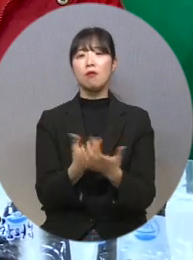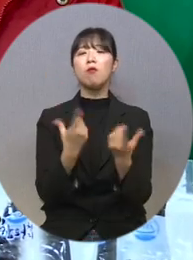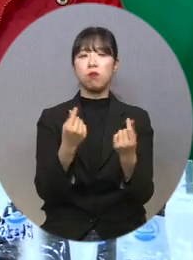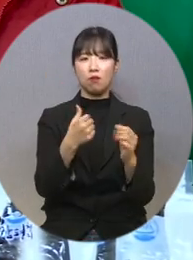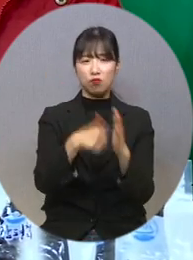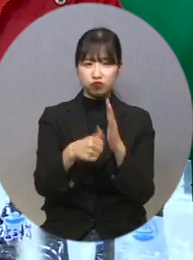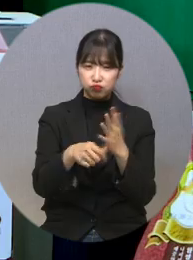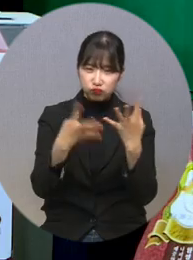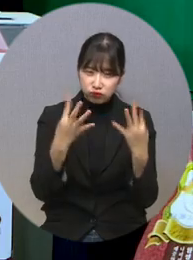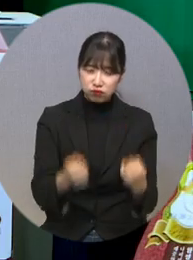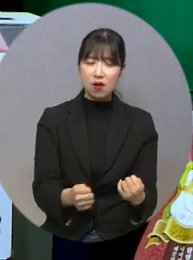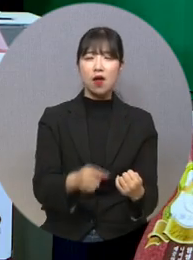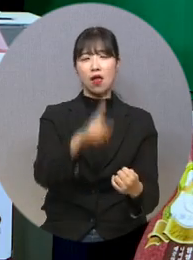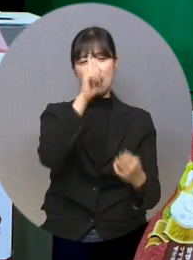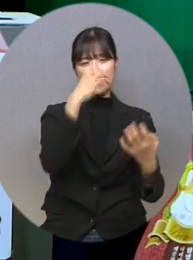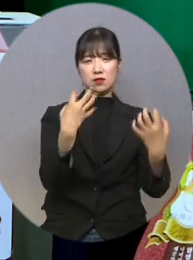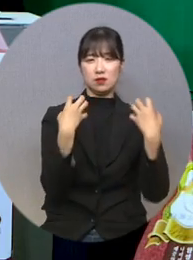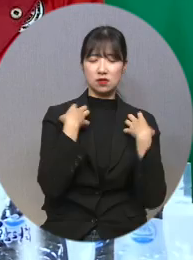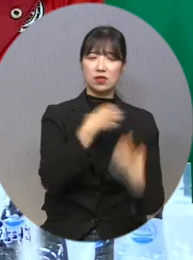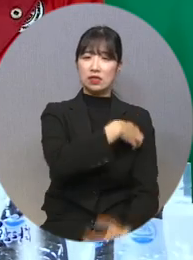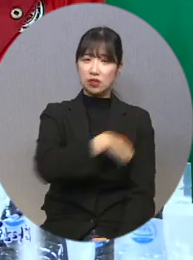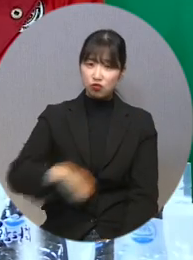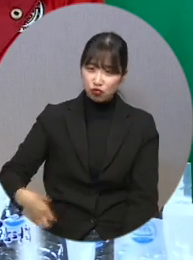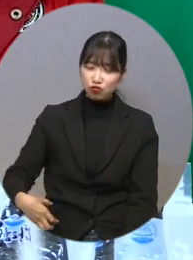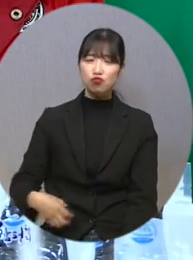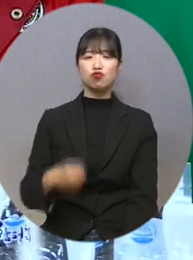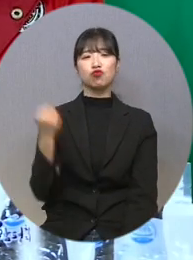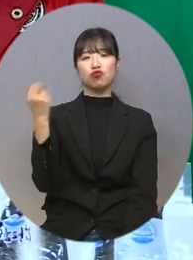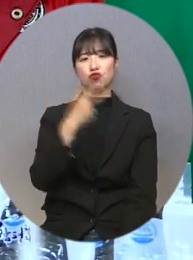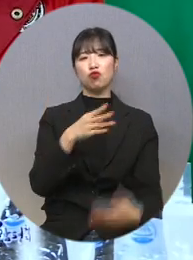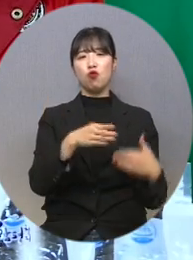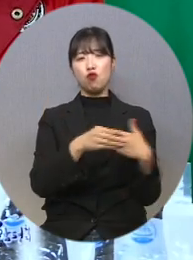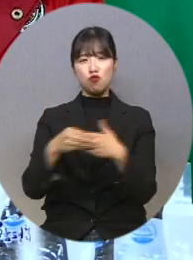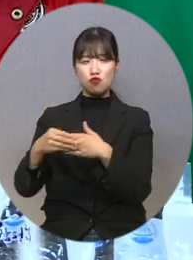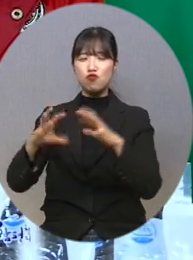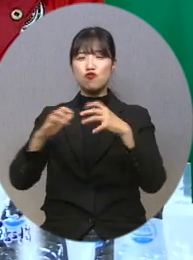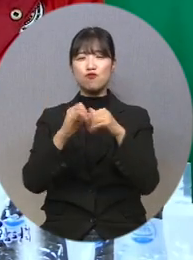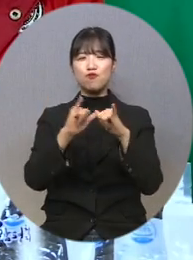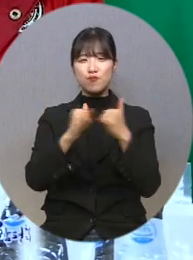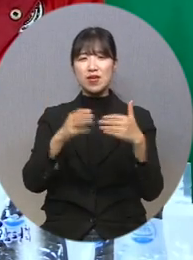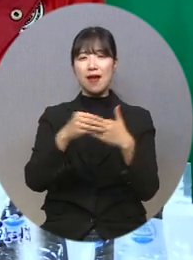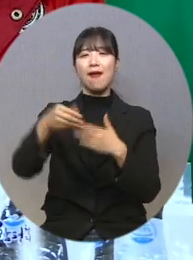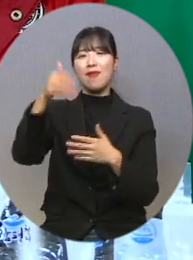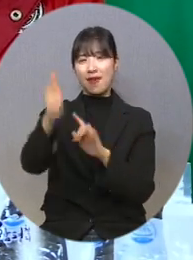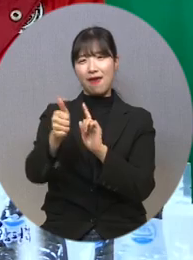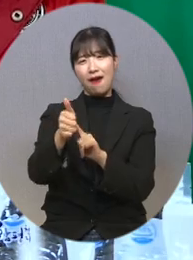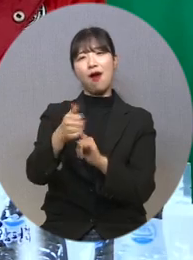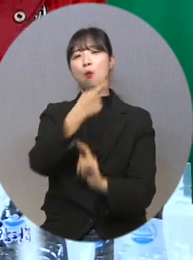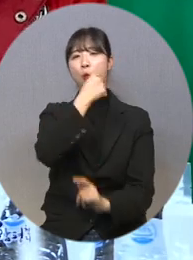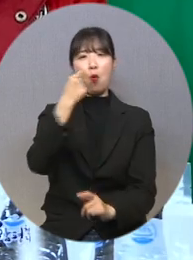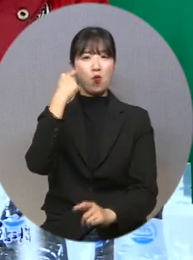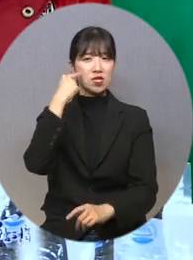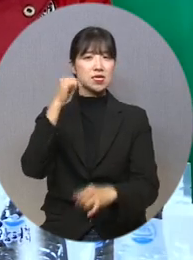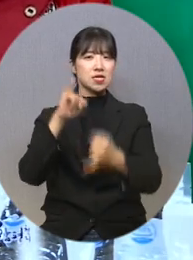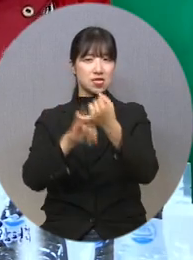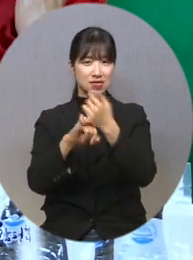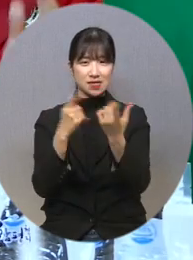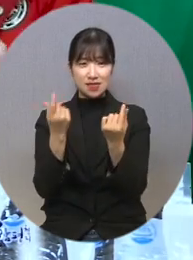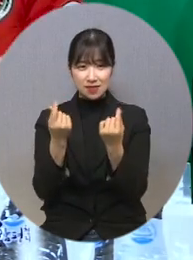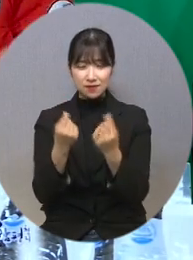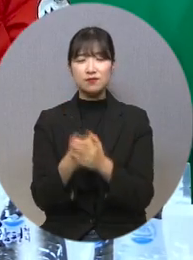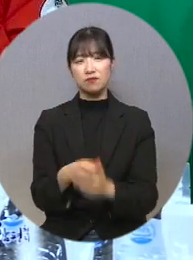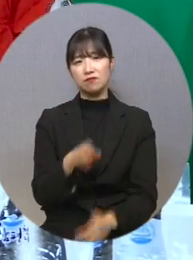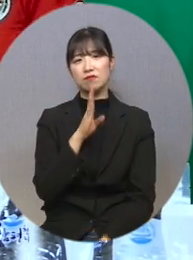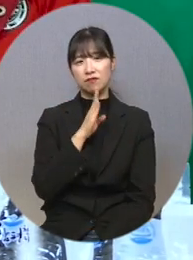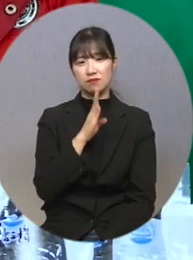각 시군과 전라남도가 보증하고 국민 안내한 또 김정인이 보증하는데 그러면은 그게 안, 그러니까 그게 뭐냐면은요